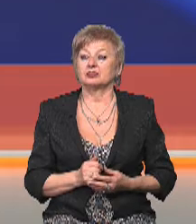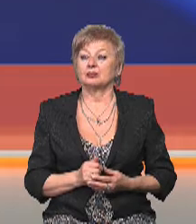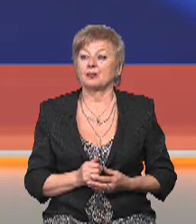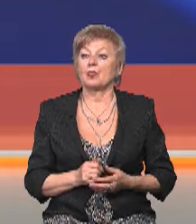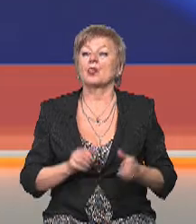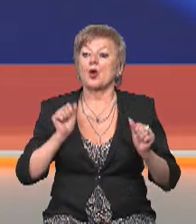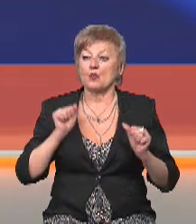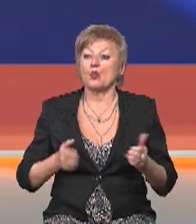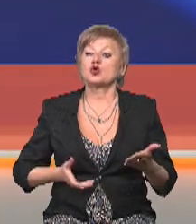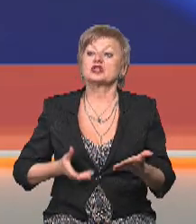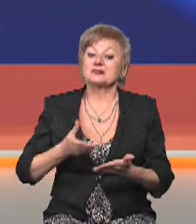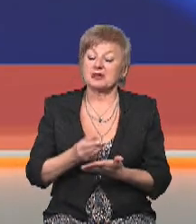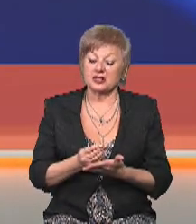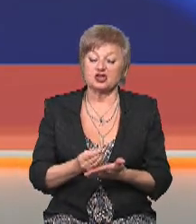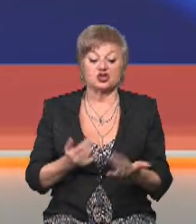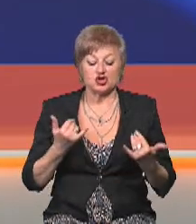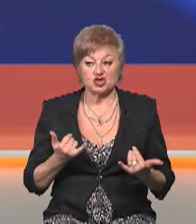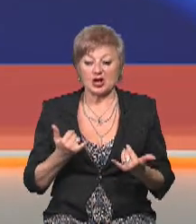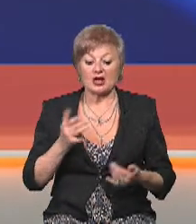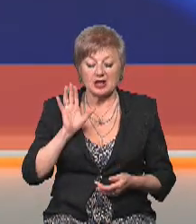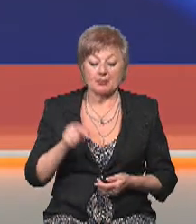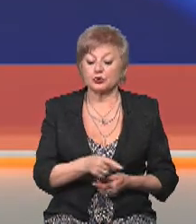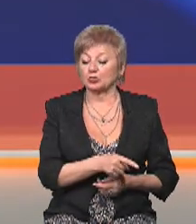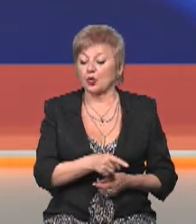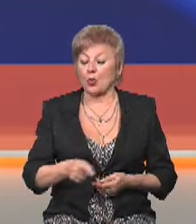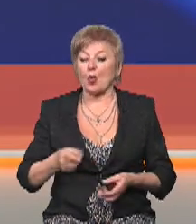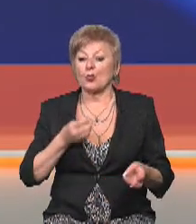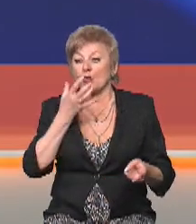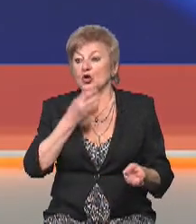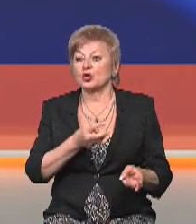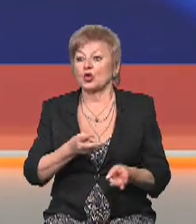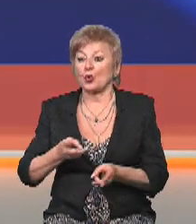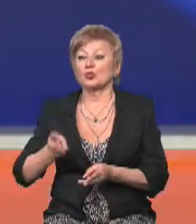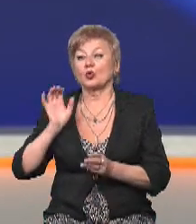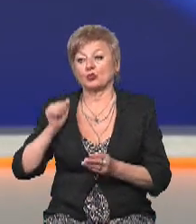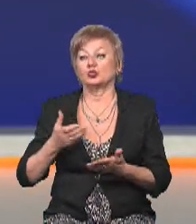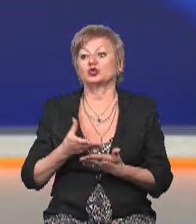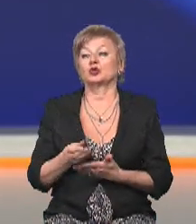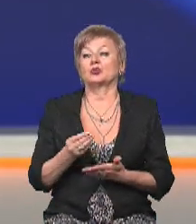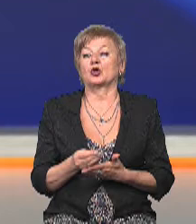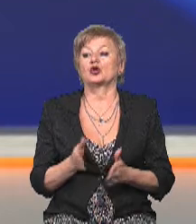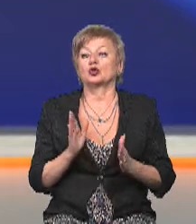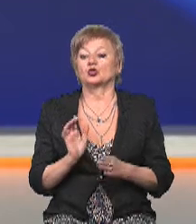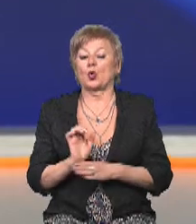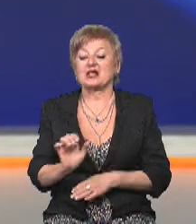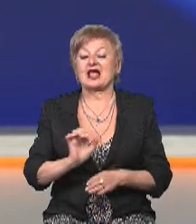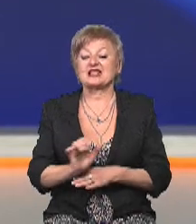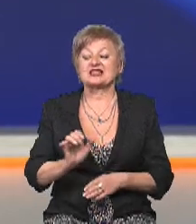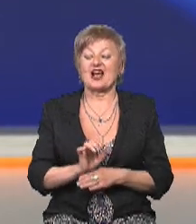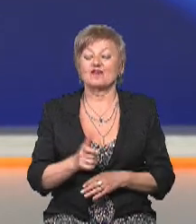Вони можуть сплатити і потім протягом опалювального сезону сплачувати вже лише за доставку